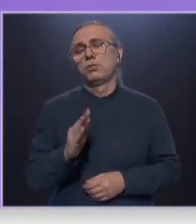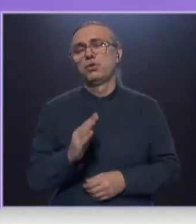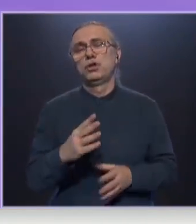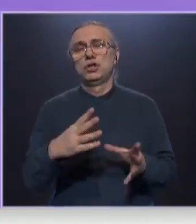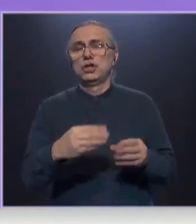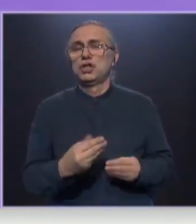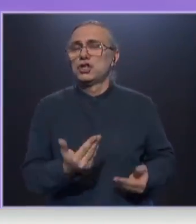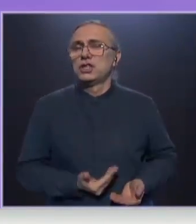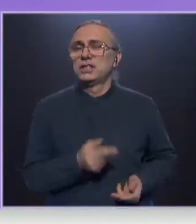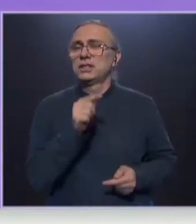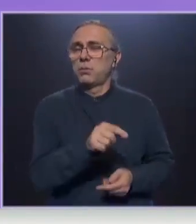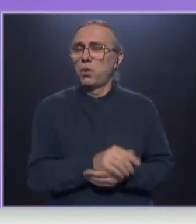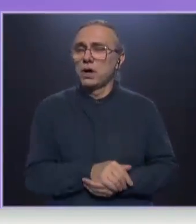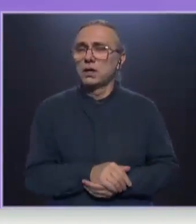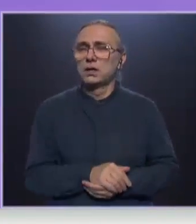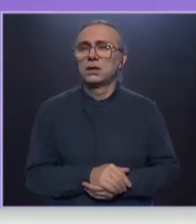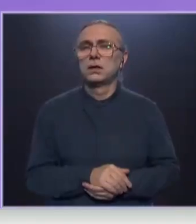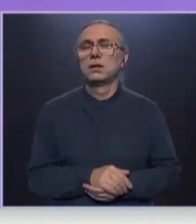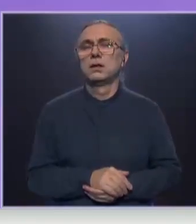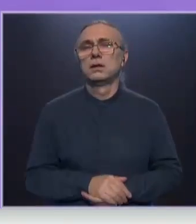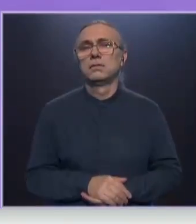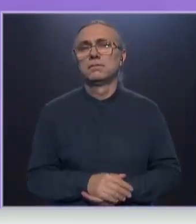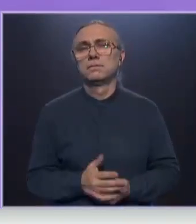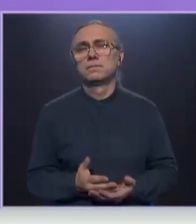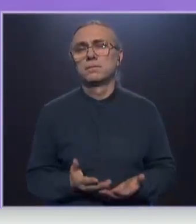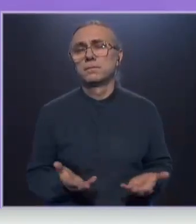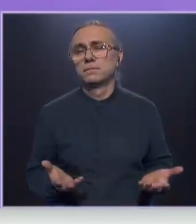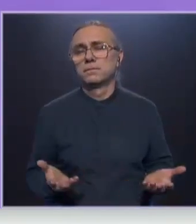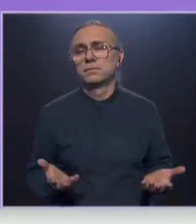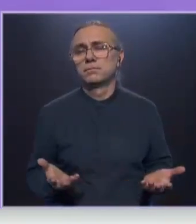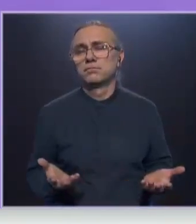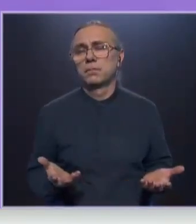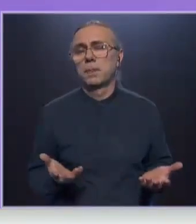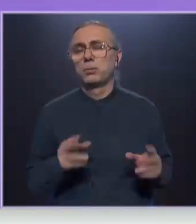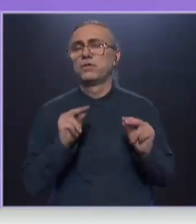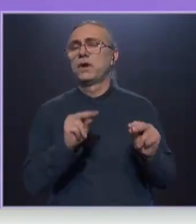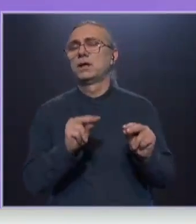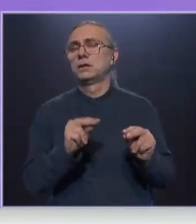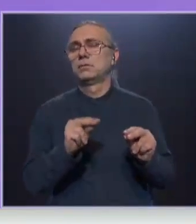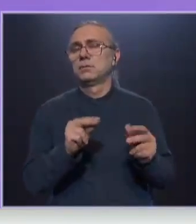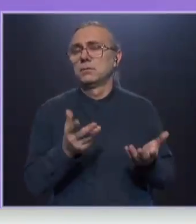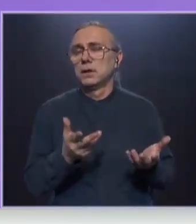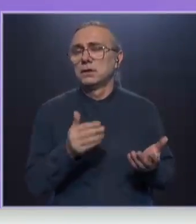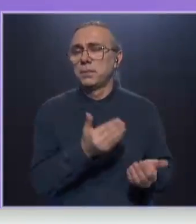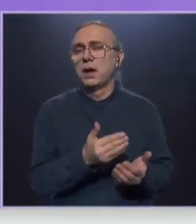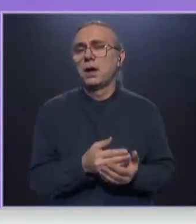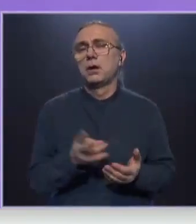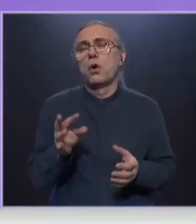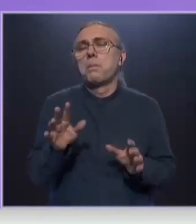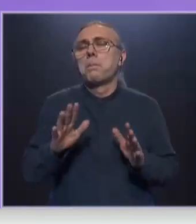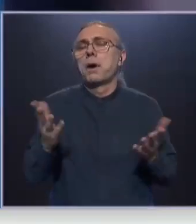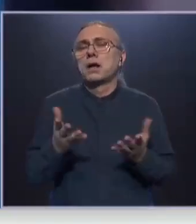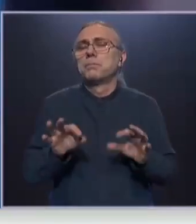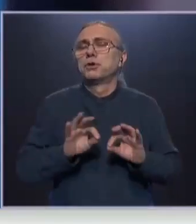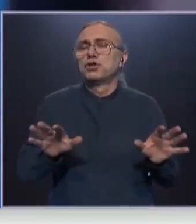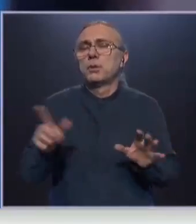хочет жить с тобой, будет верным тебе мужем и так далее. По каким причинам не разводится, мы просто не можем понять. Любые, да, могут. Люди